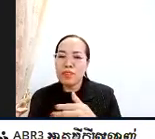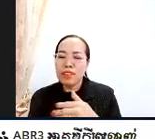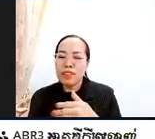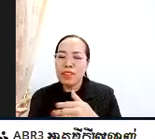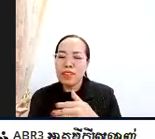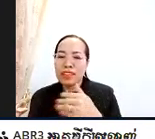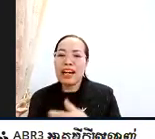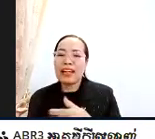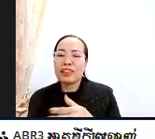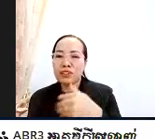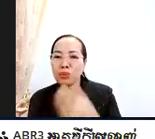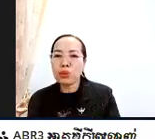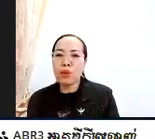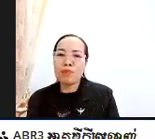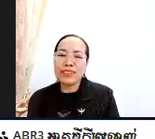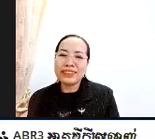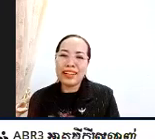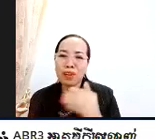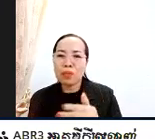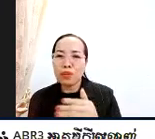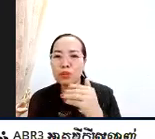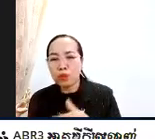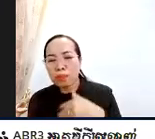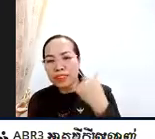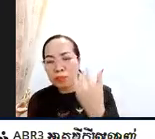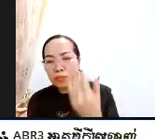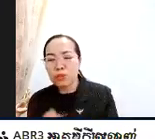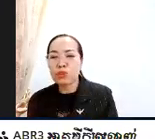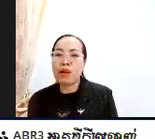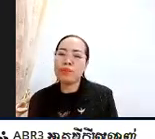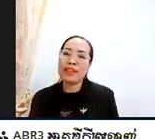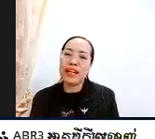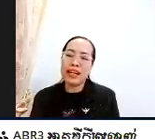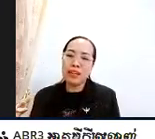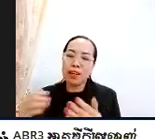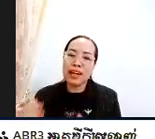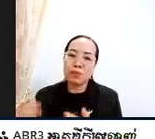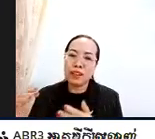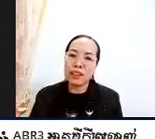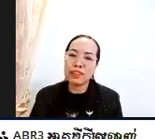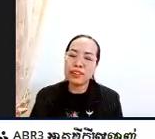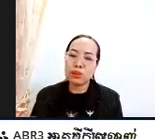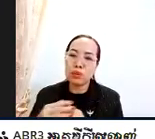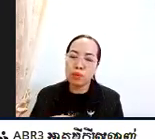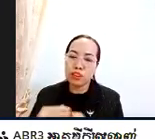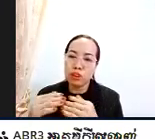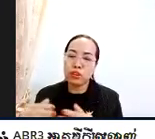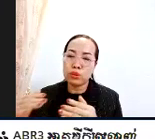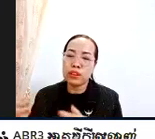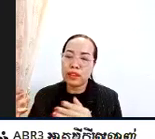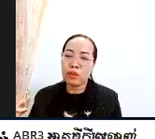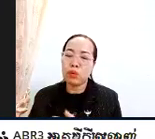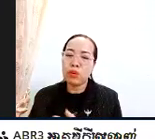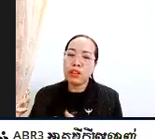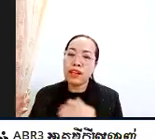chìa ca đại su trom vậy nhỉ công rồi ưu rồi toàn đăng tái màu su trom nâng cá bằng hạt bằng riêng su trom nâng cho từ chui